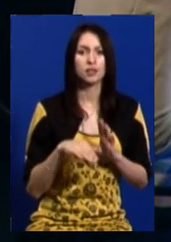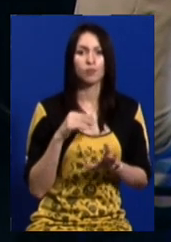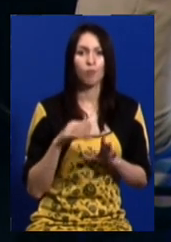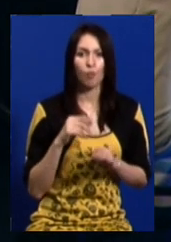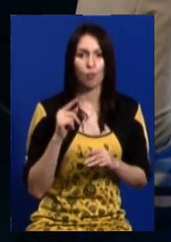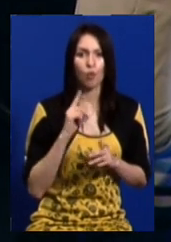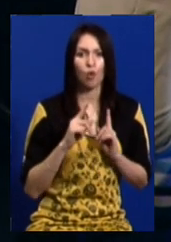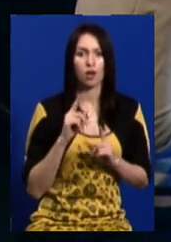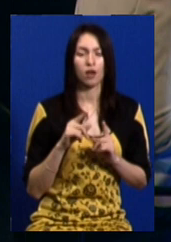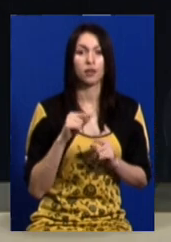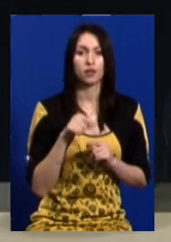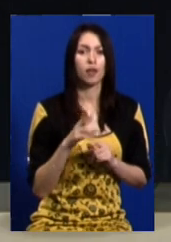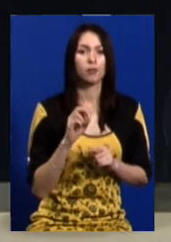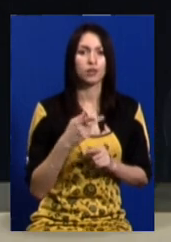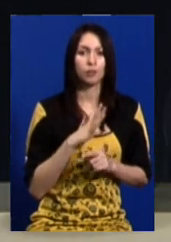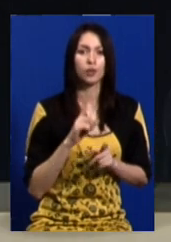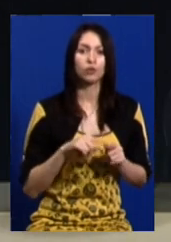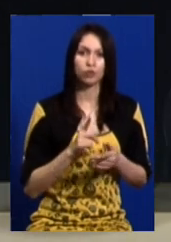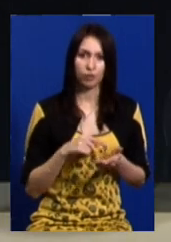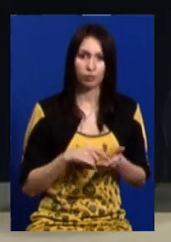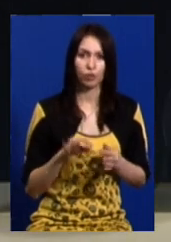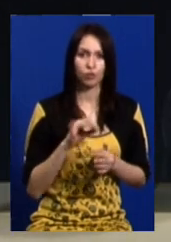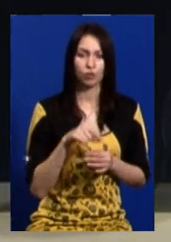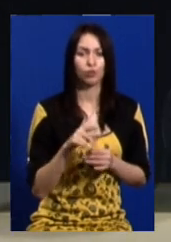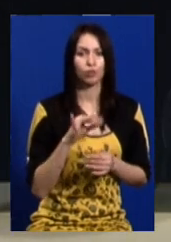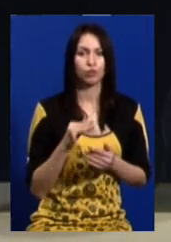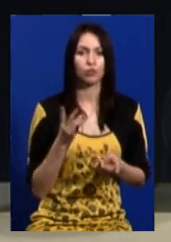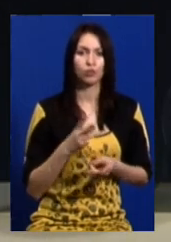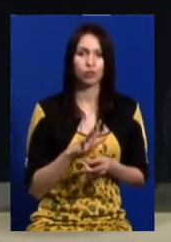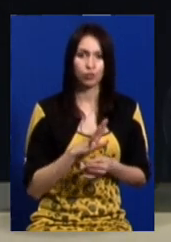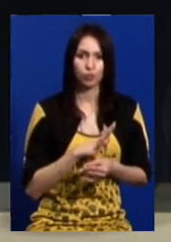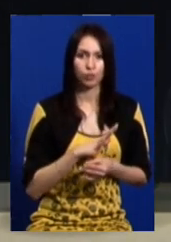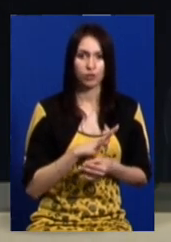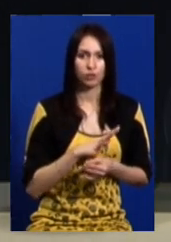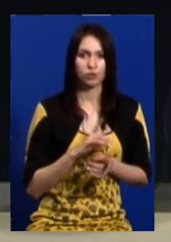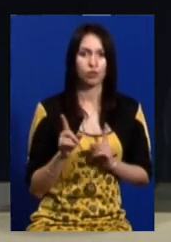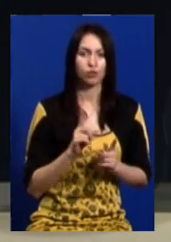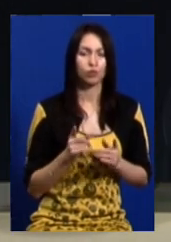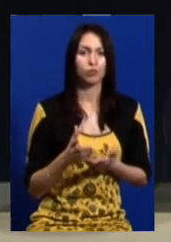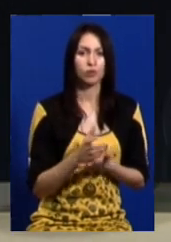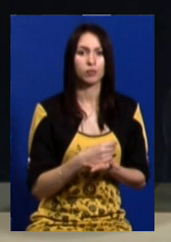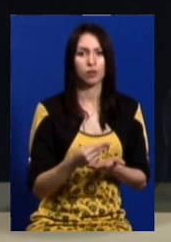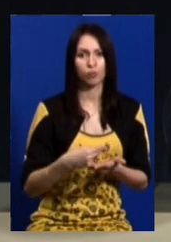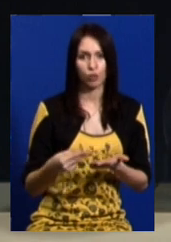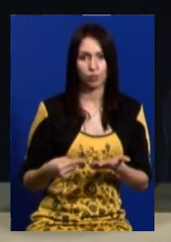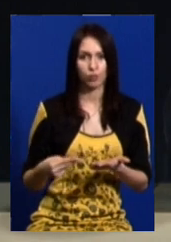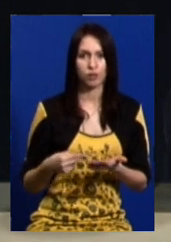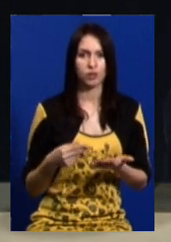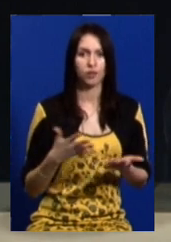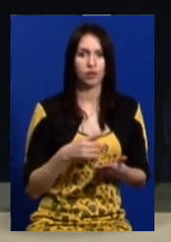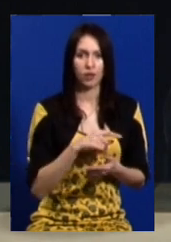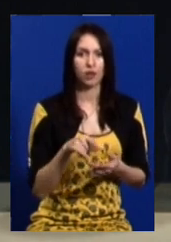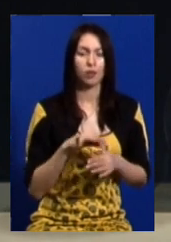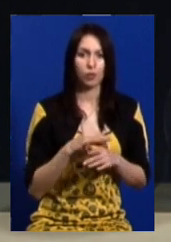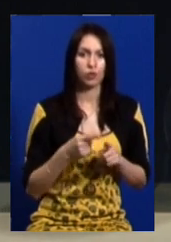Там ми теж піднімали питання про те, що має чи бути все село прийти, чи збирати підписи по всьому, бо в деяких областях приходить